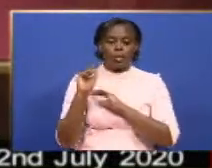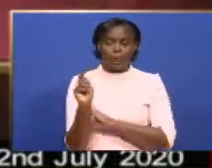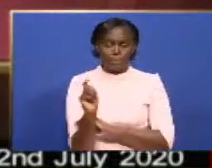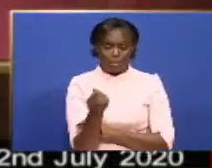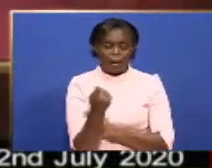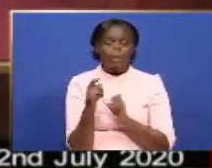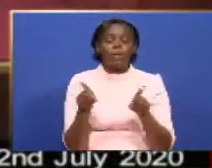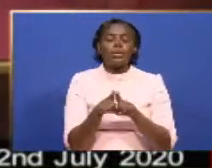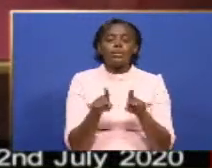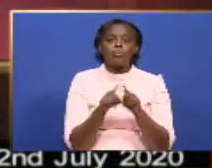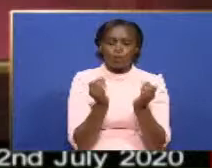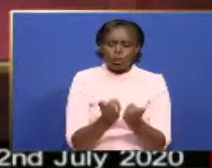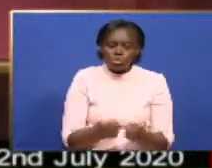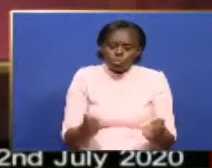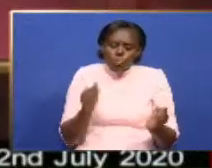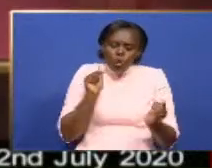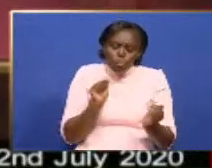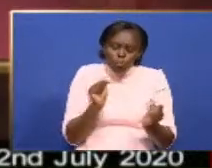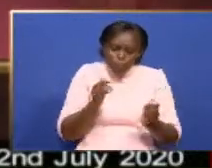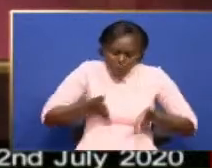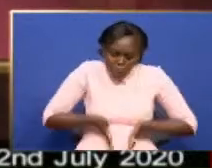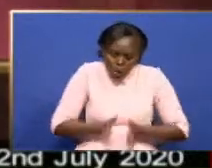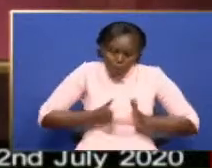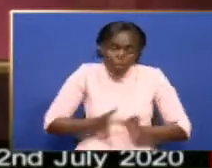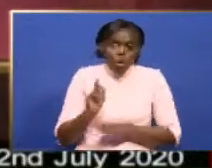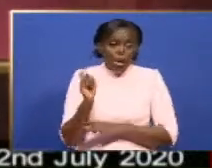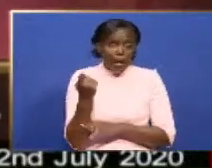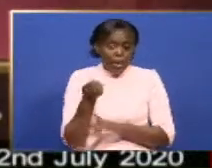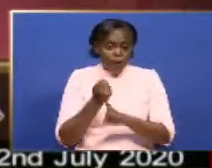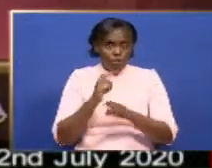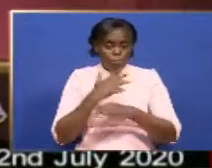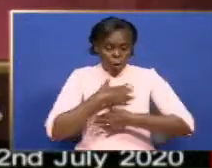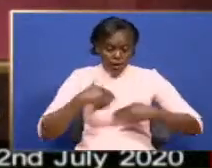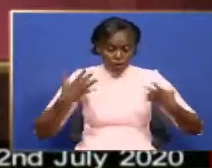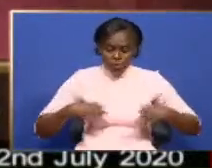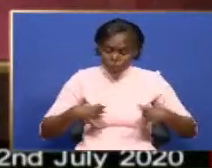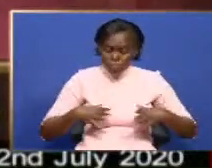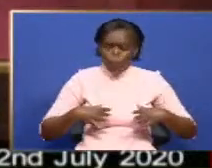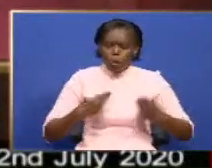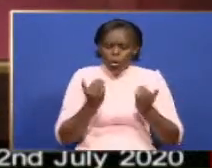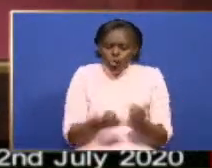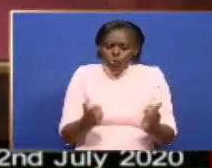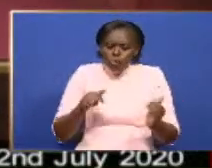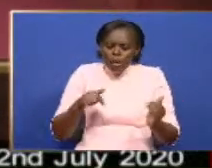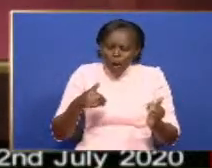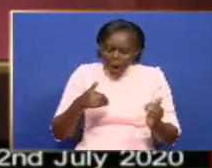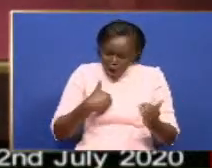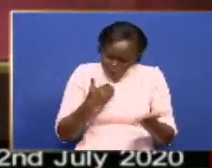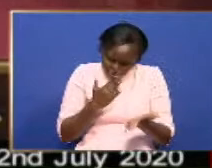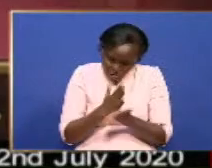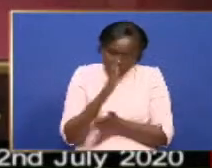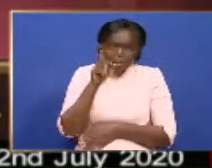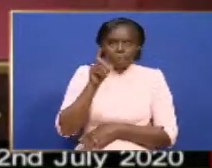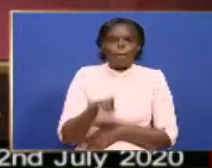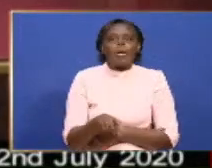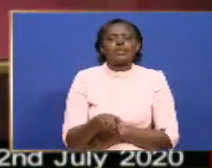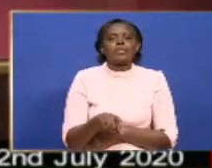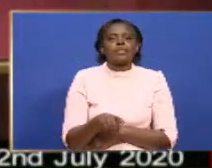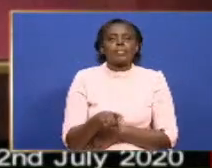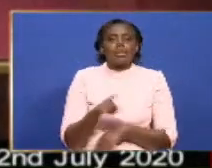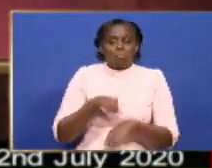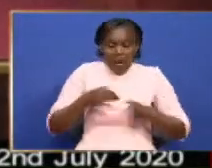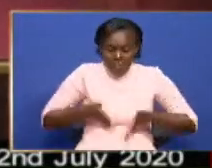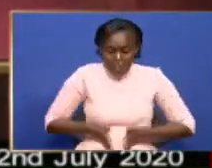kuwa watoto ambao wamezaliwa hapa nchini Kenya wanatakikana kuwa na haki kama watoto wetu wa hapa nchini, kwa